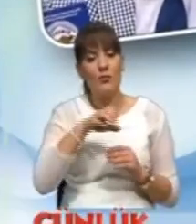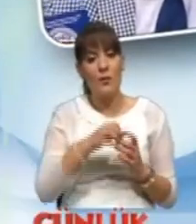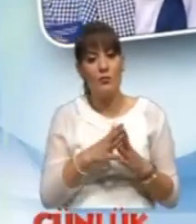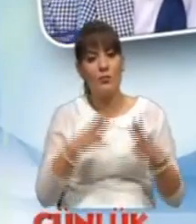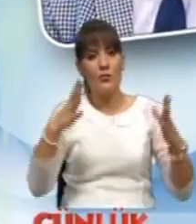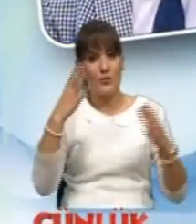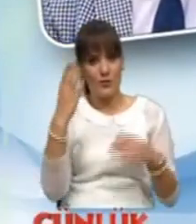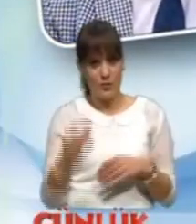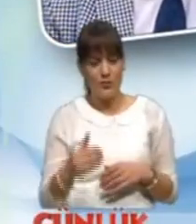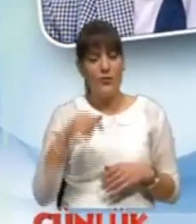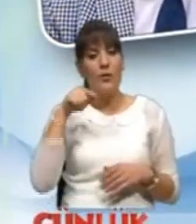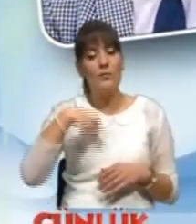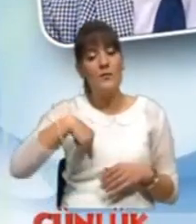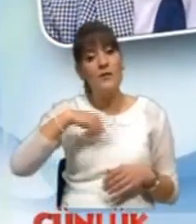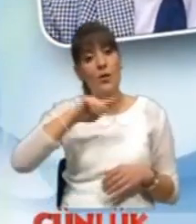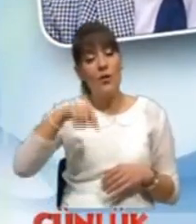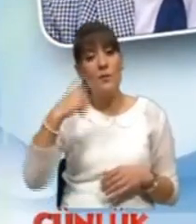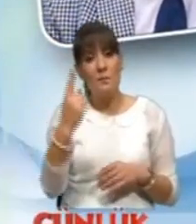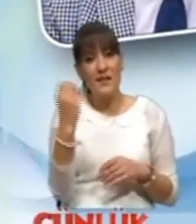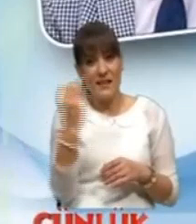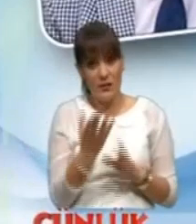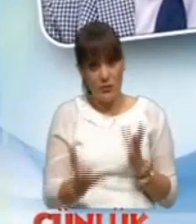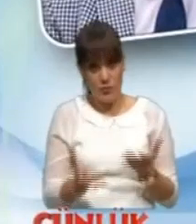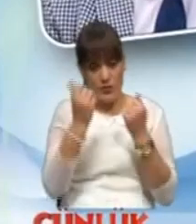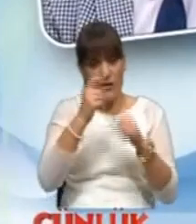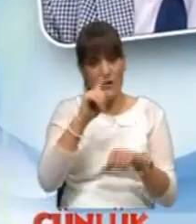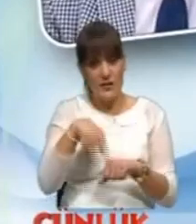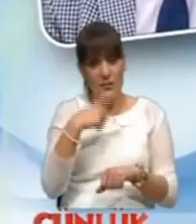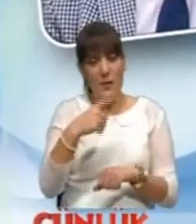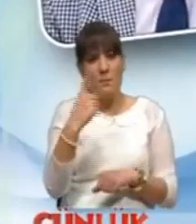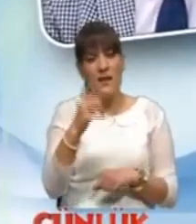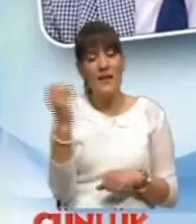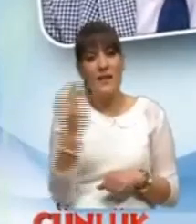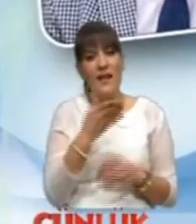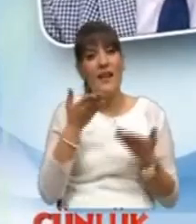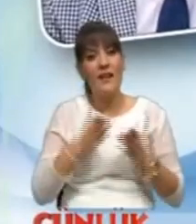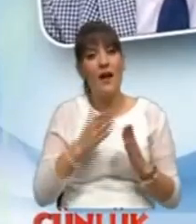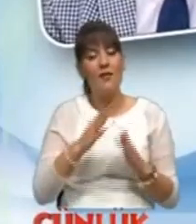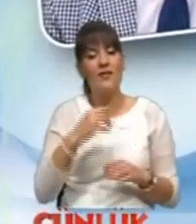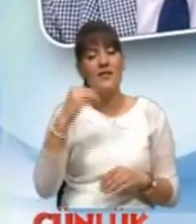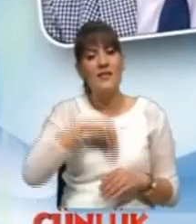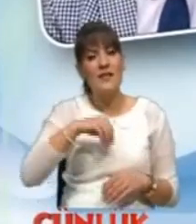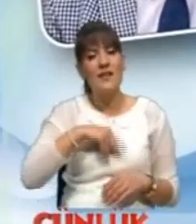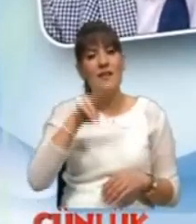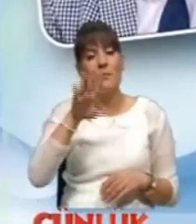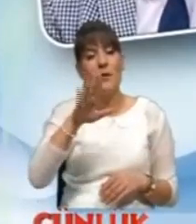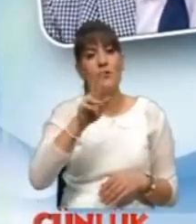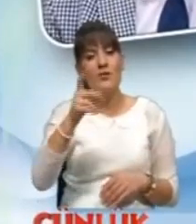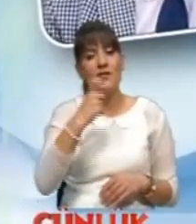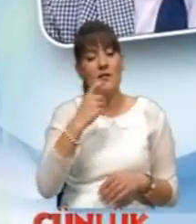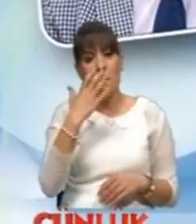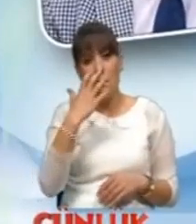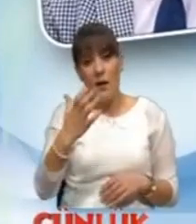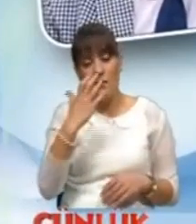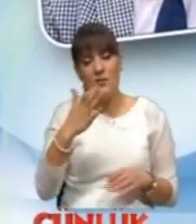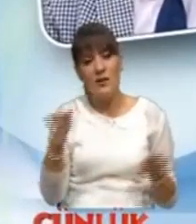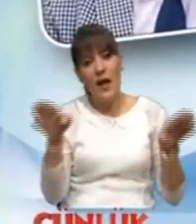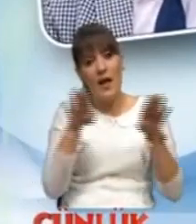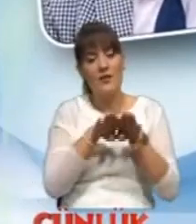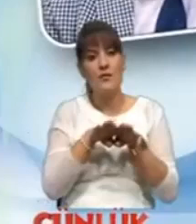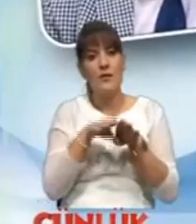seviyesine gelebiliyor. Biz onların bir tanesini kurtardığımız zaman 1000 tane yavruyu sanki 25-30 yıl bakmışa eşdeğer